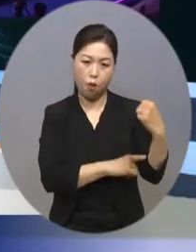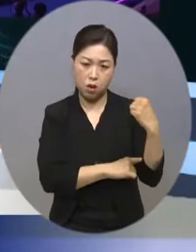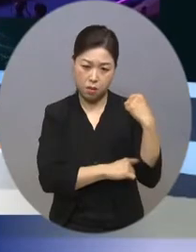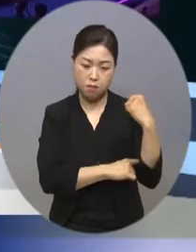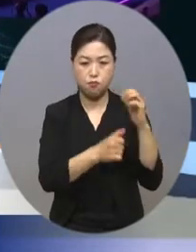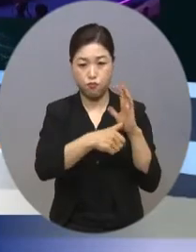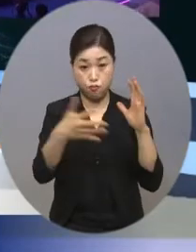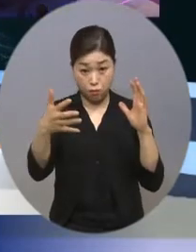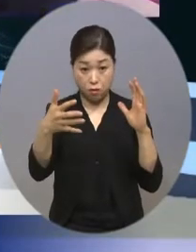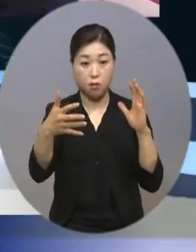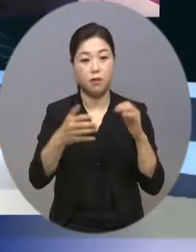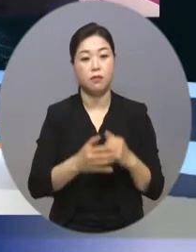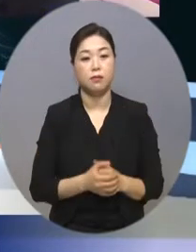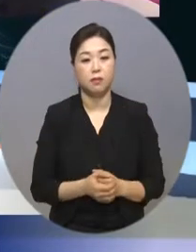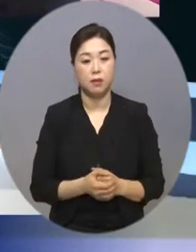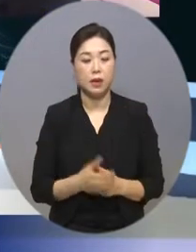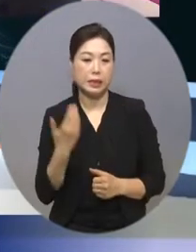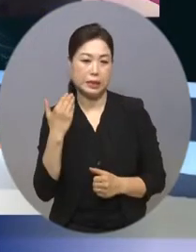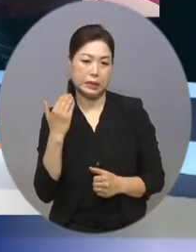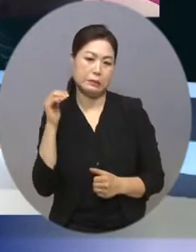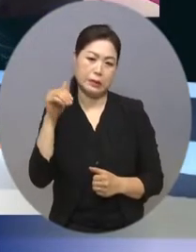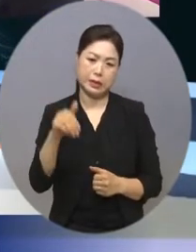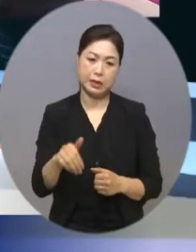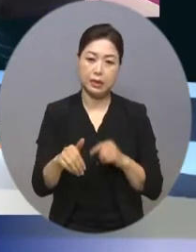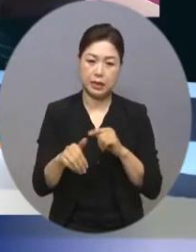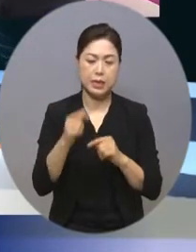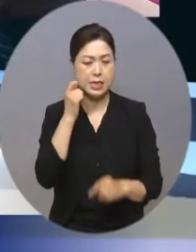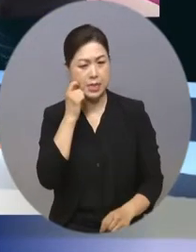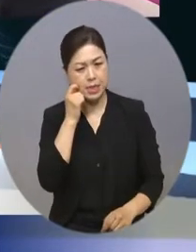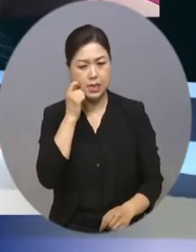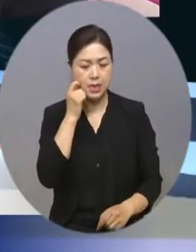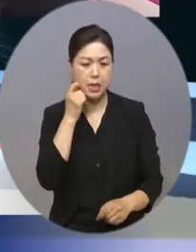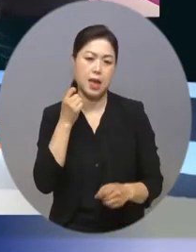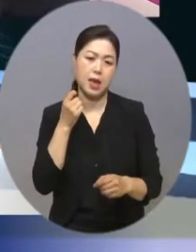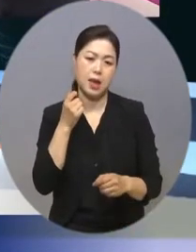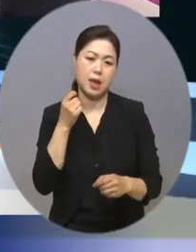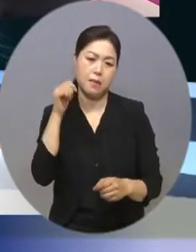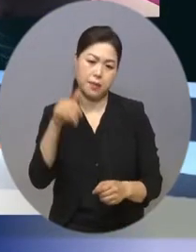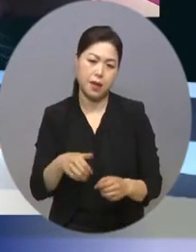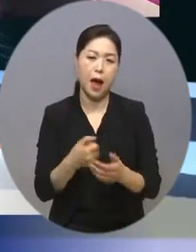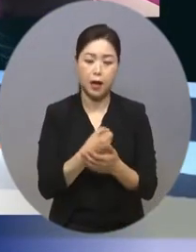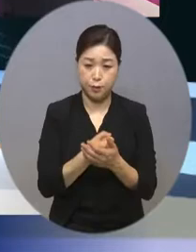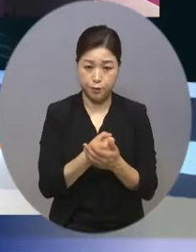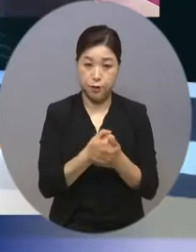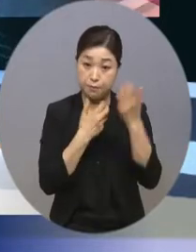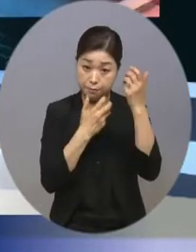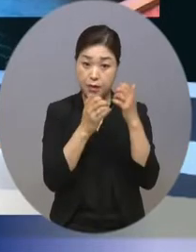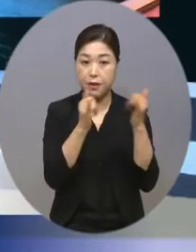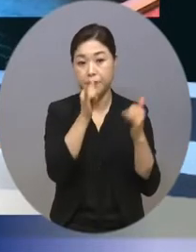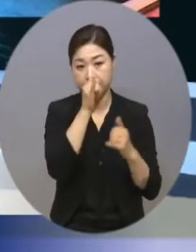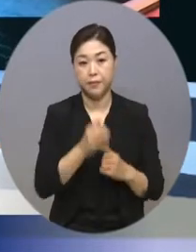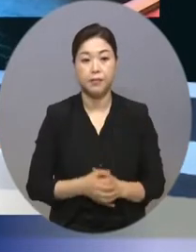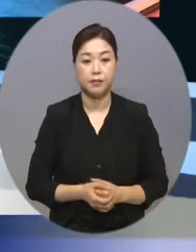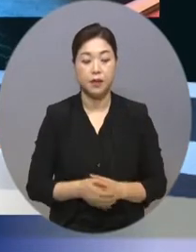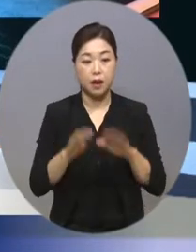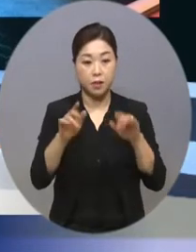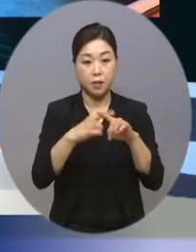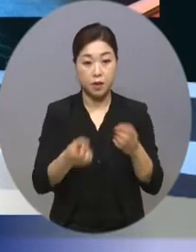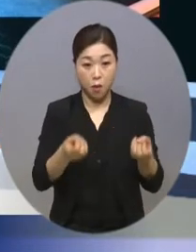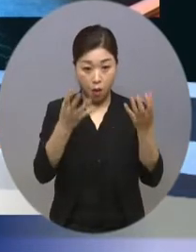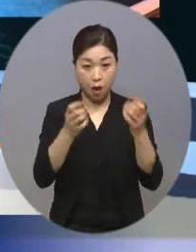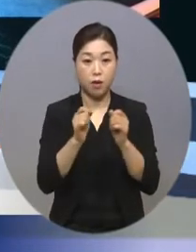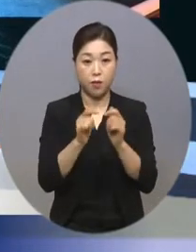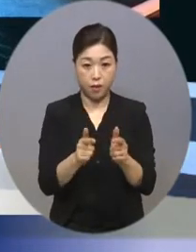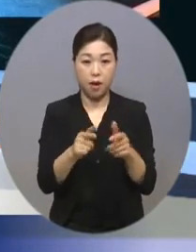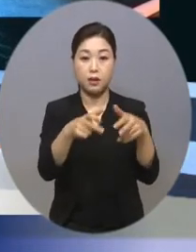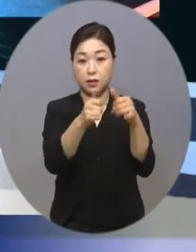이름을 알려왔는데요. 최근 주춤했던 성적과 인기에 아쉬움을 표현하는 팬들도 있었습니다. 이번 대회를 발판